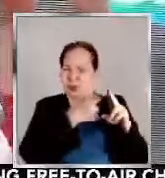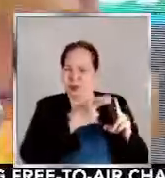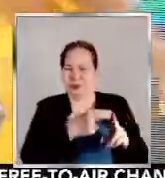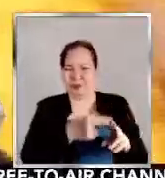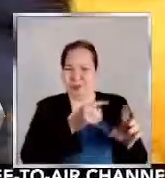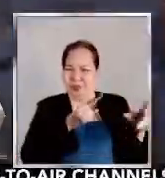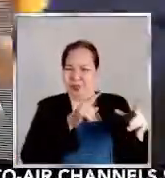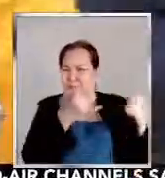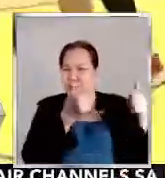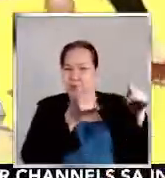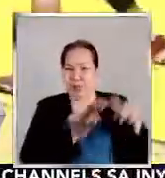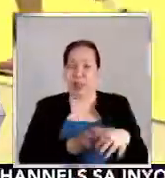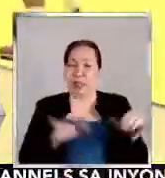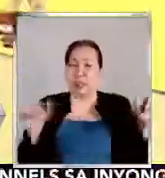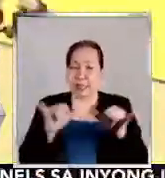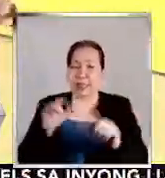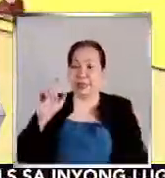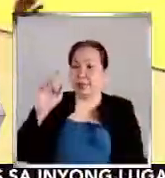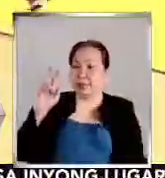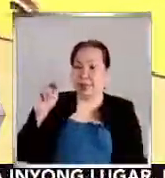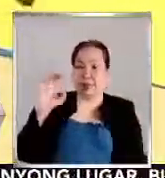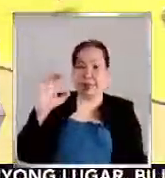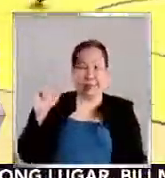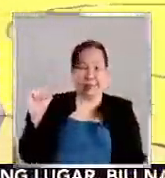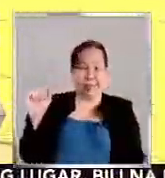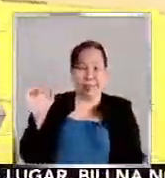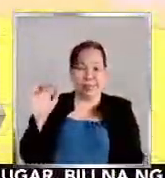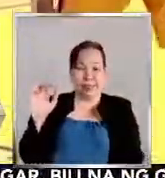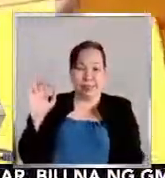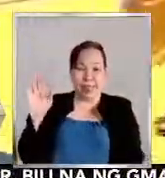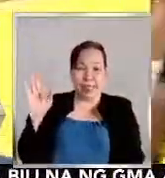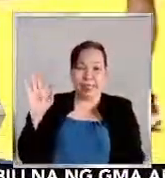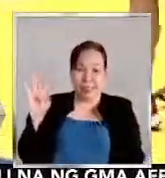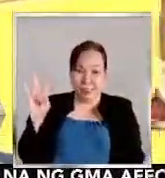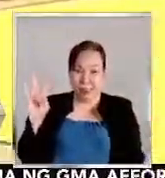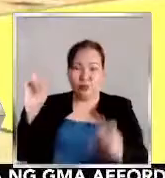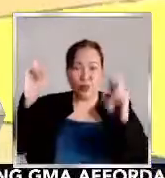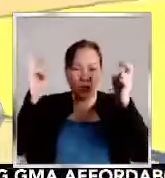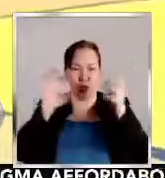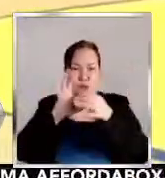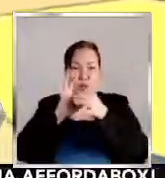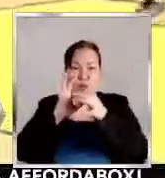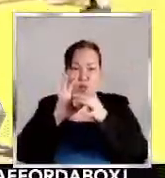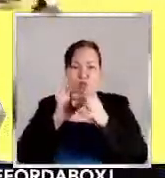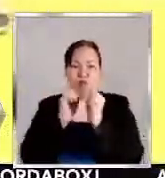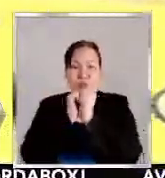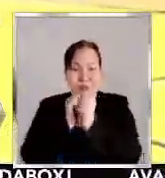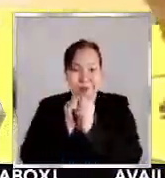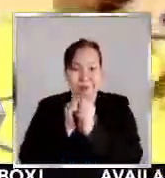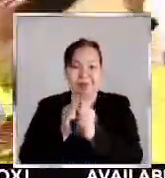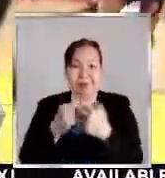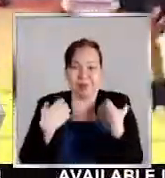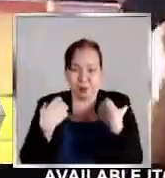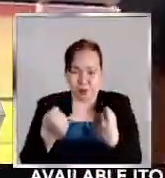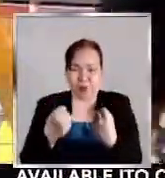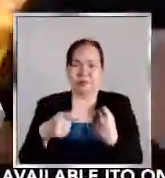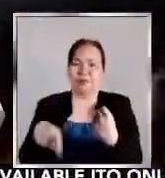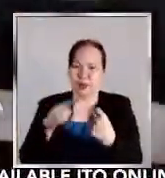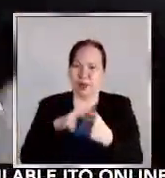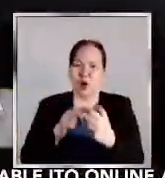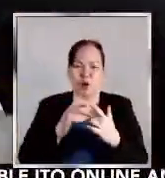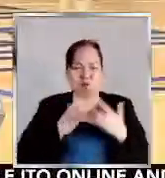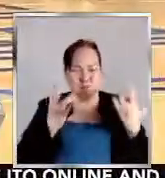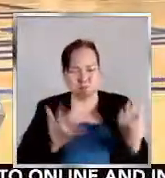ng NCAA Season 97 na Stronger Together, buo ang puso. Buong puso rin ang pasasalamat